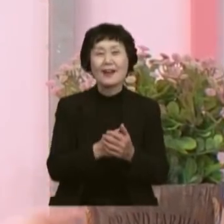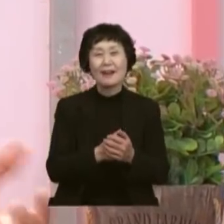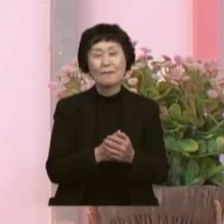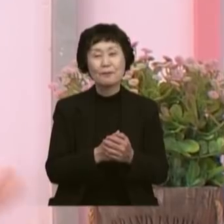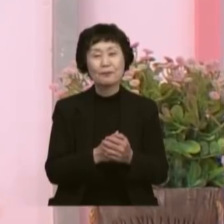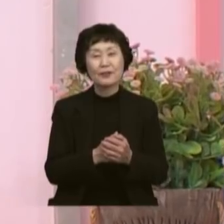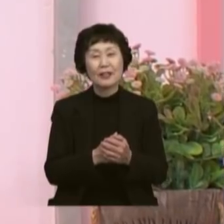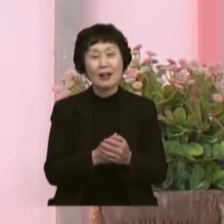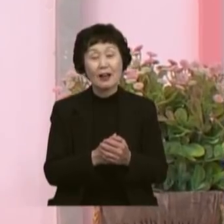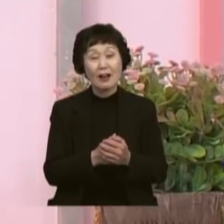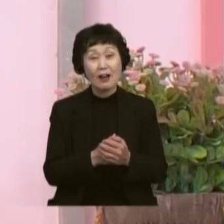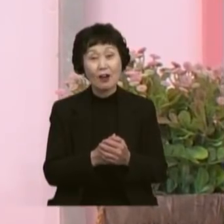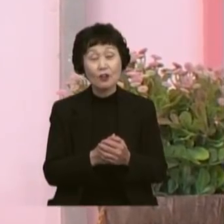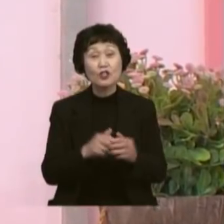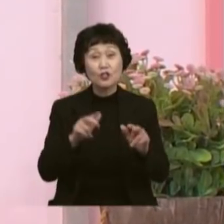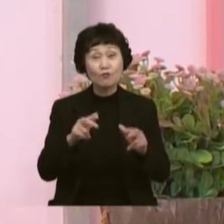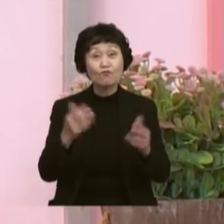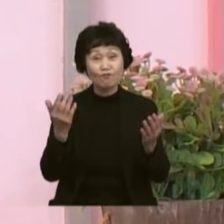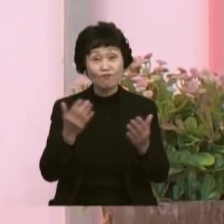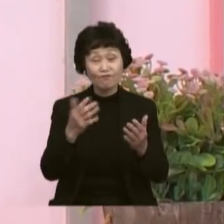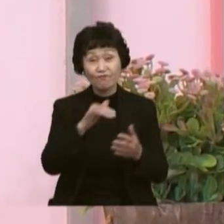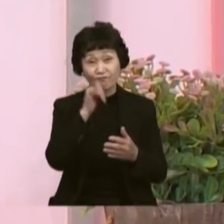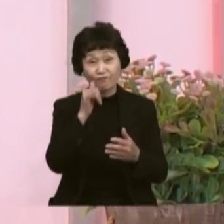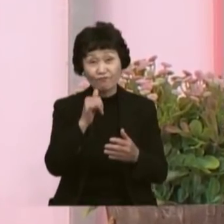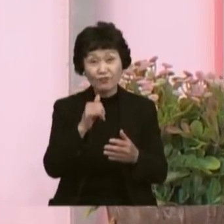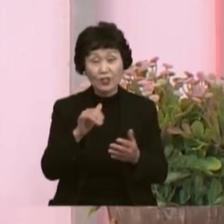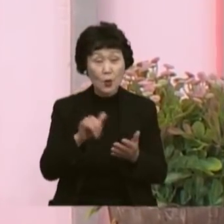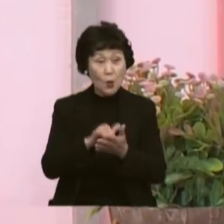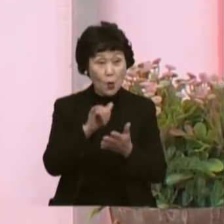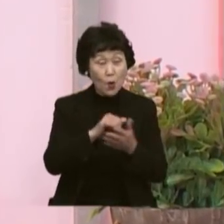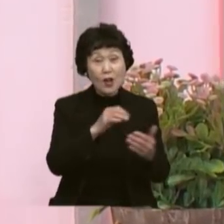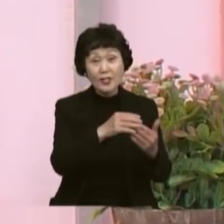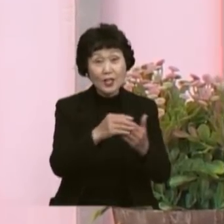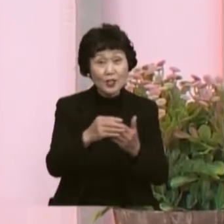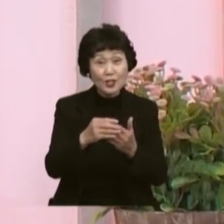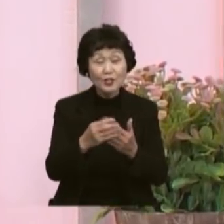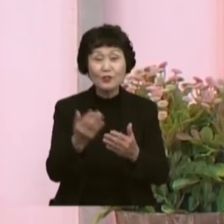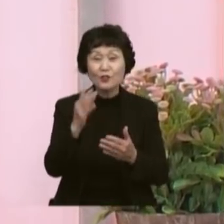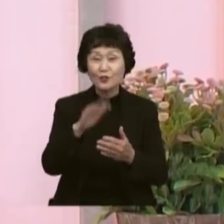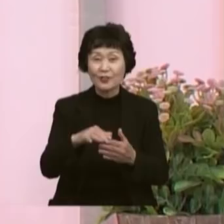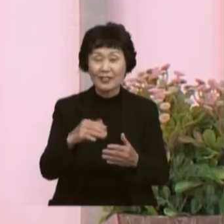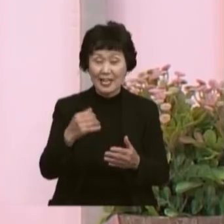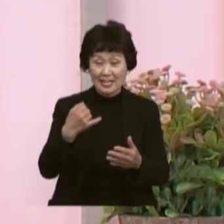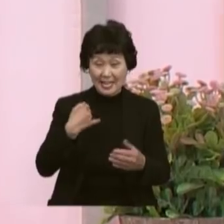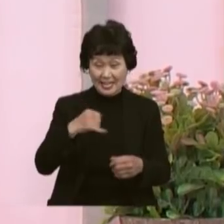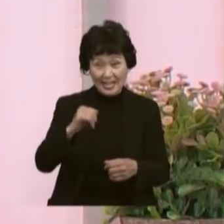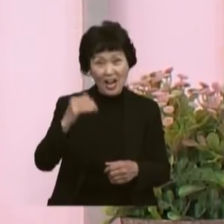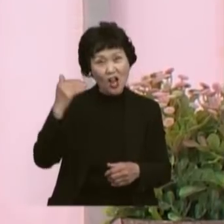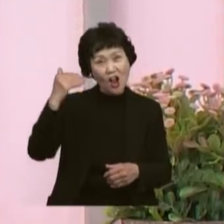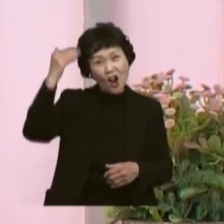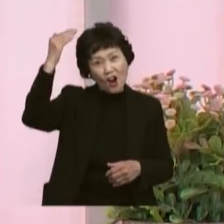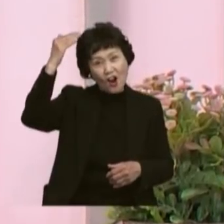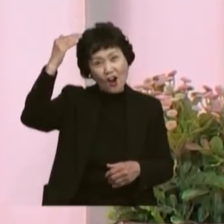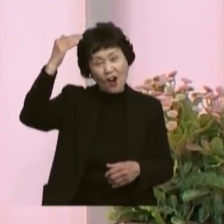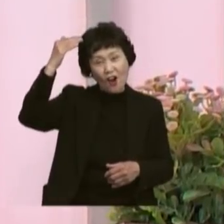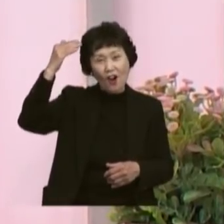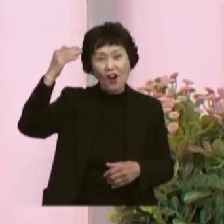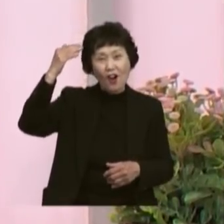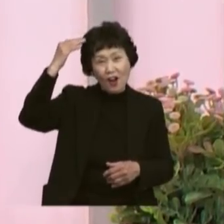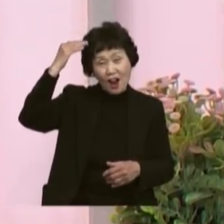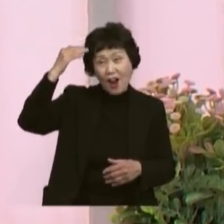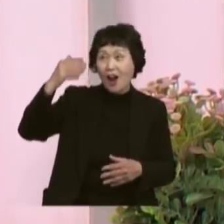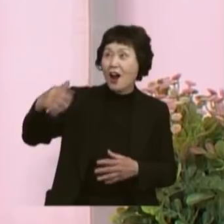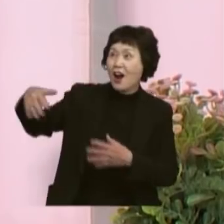제가 자기는 이제 가서 일하고 싶으니까 그 공항 데려다 주는데 걔가 좀 키가 커요. 근데 제 목덜미를 아빠 딱